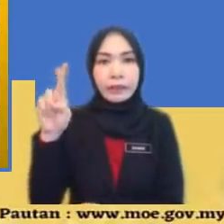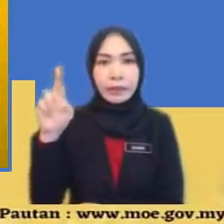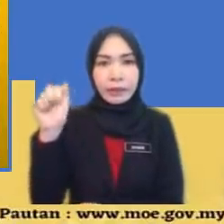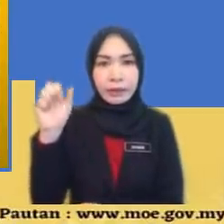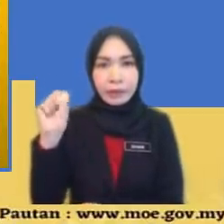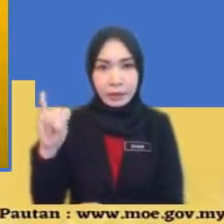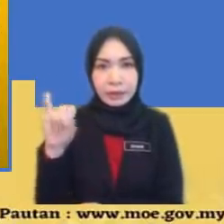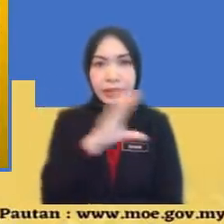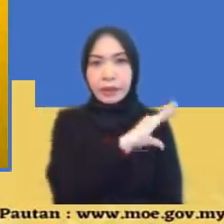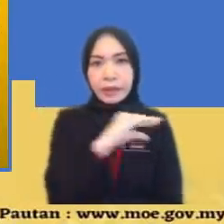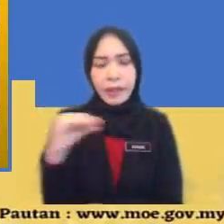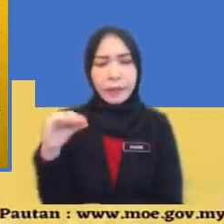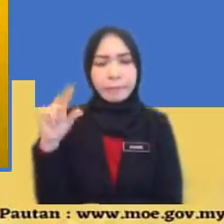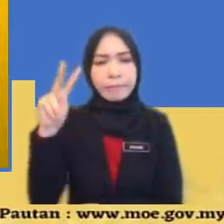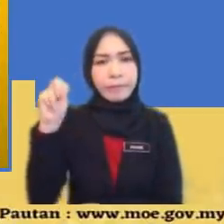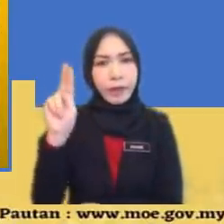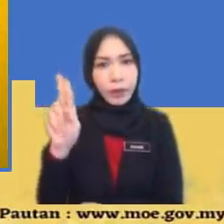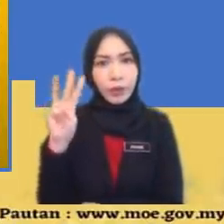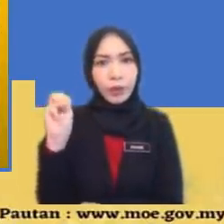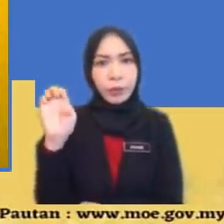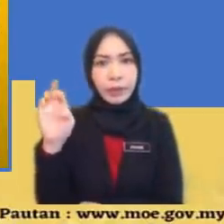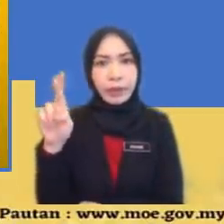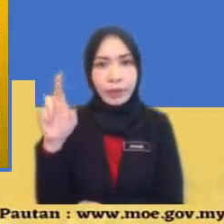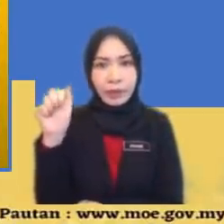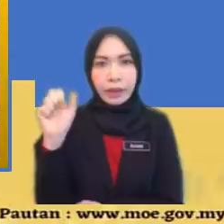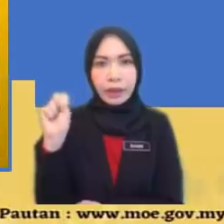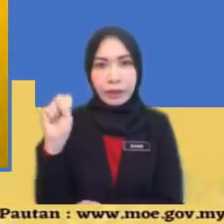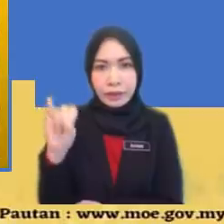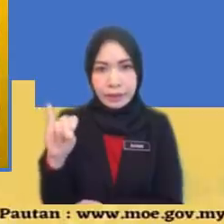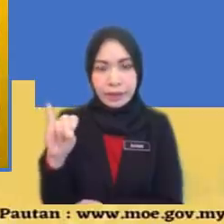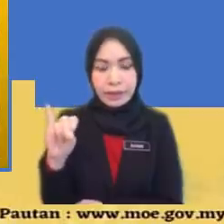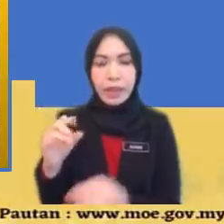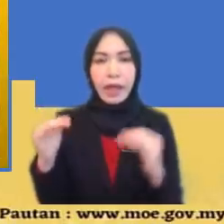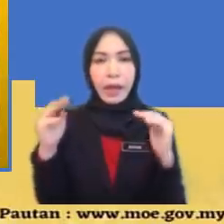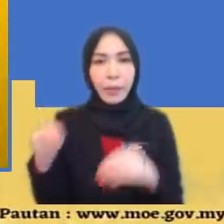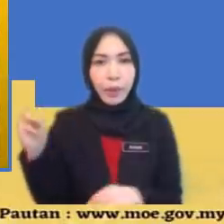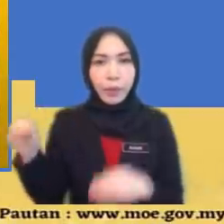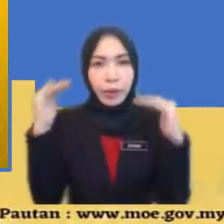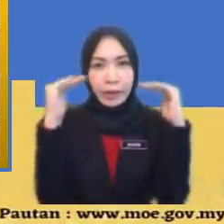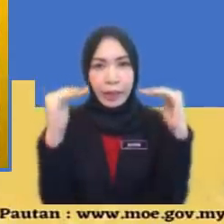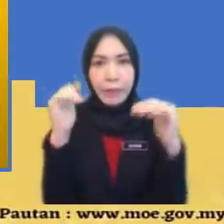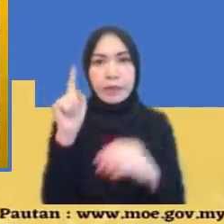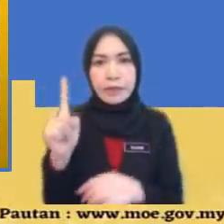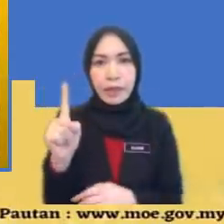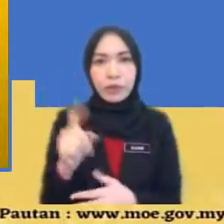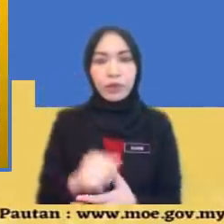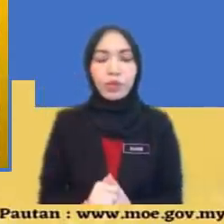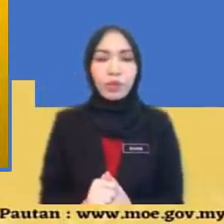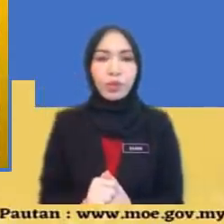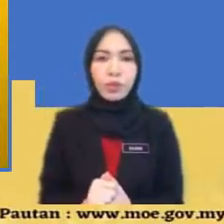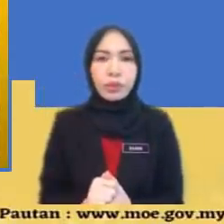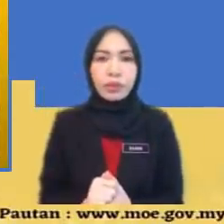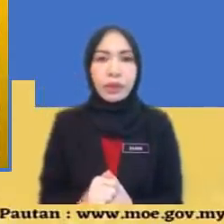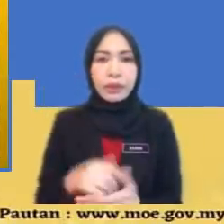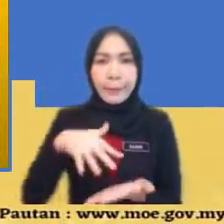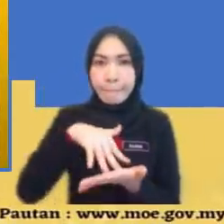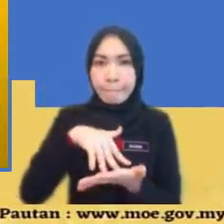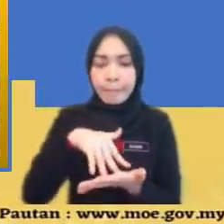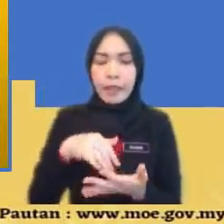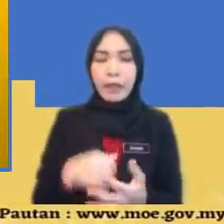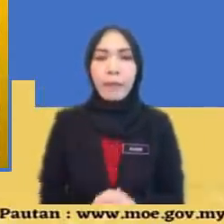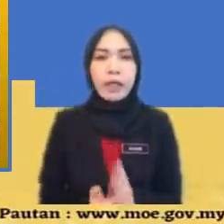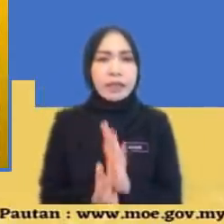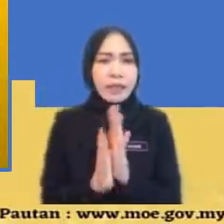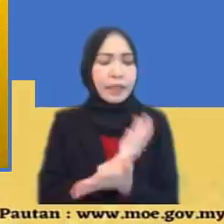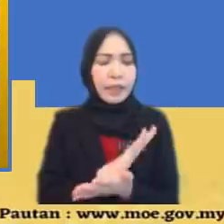1 terkesan dan perlu ditangani dengan sistematik contoh dan perempuan sebagai use